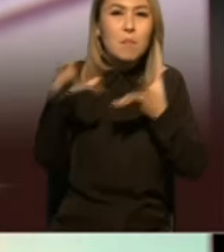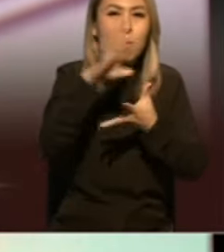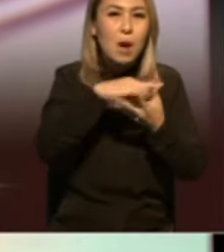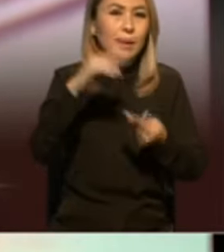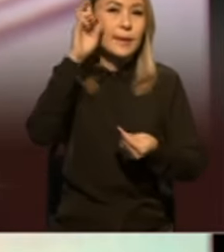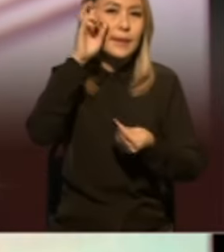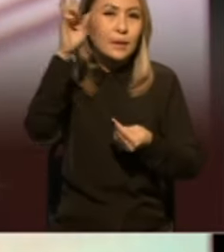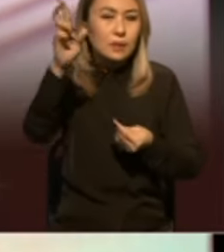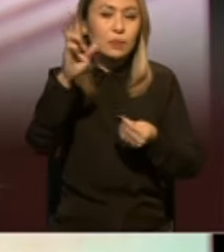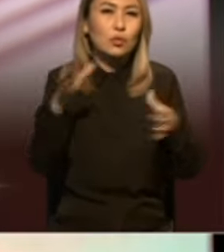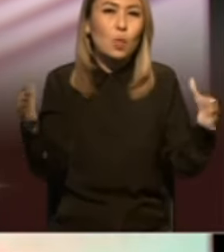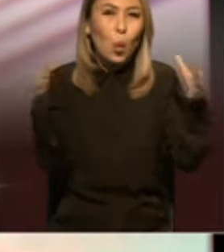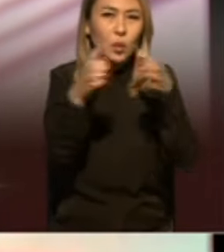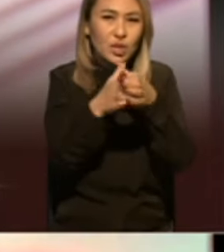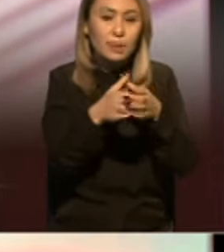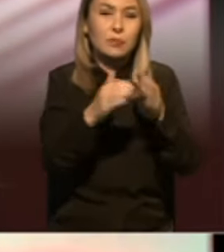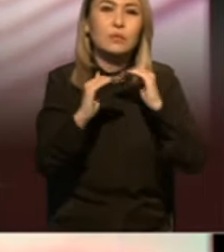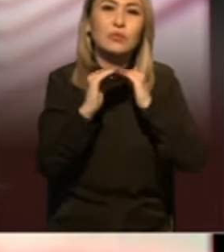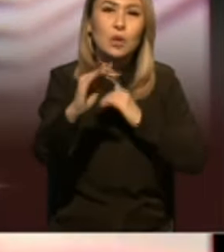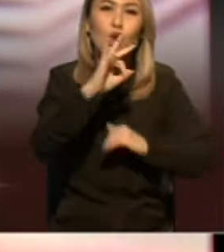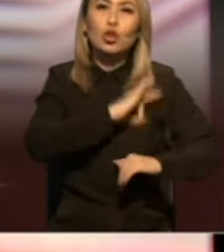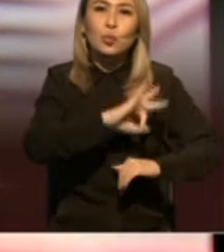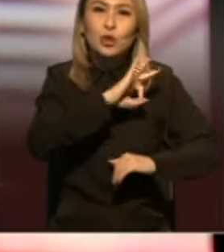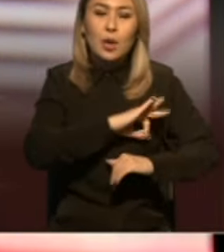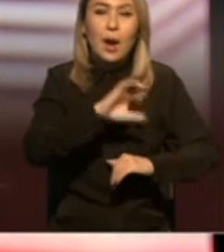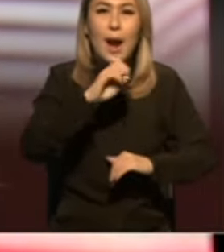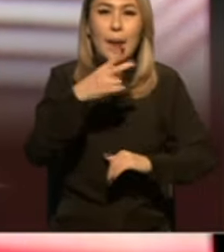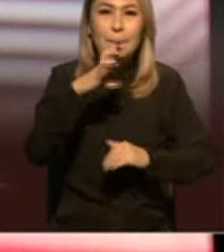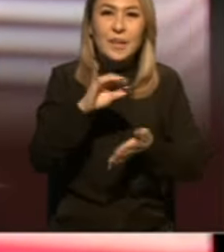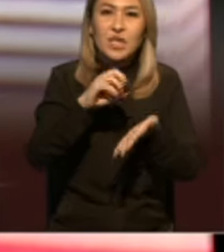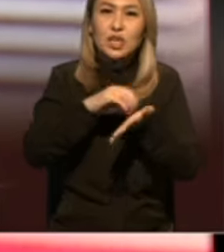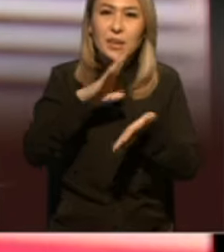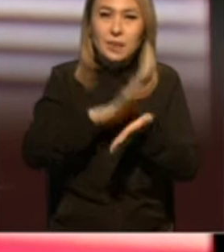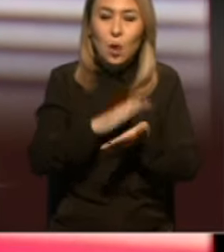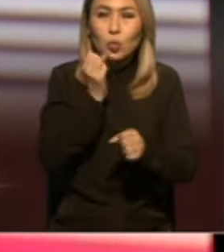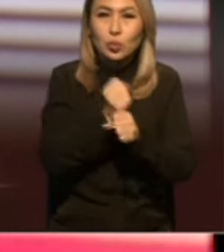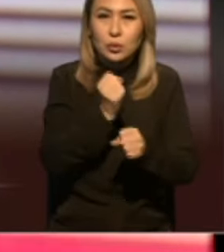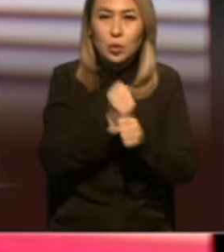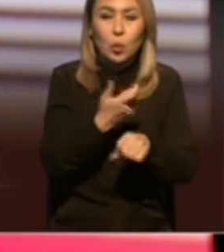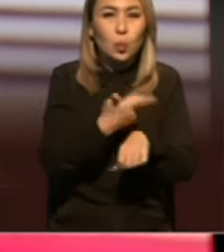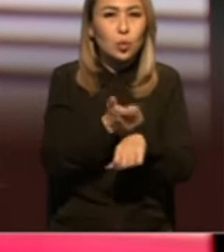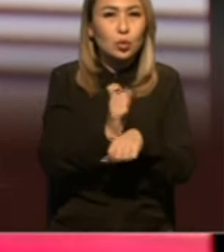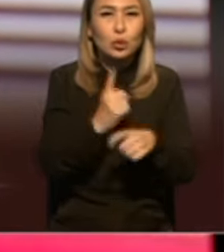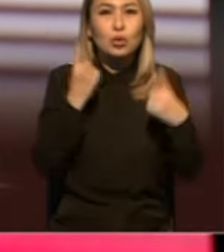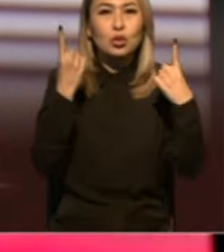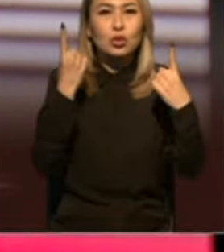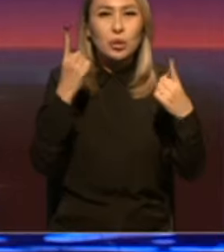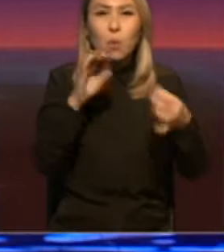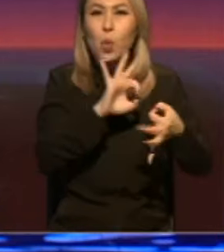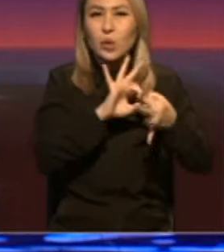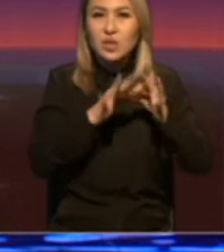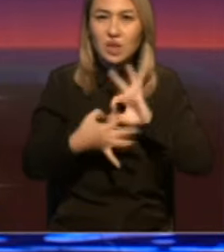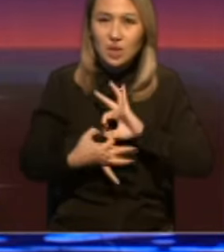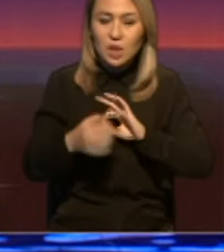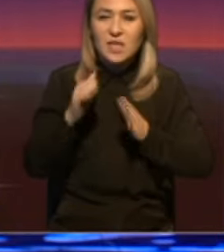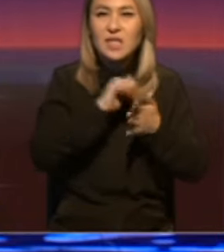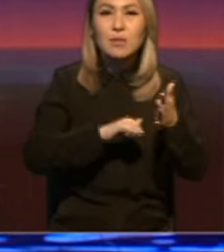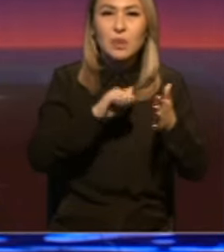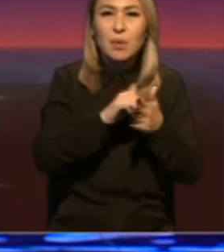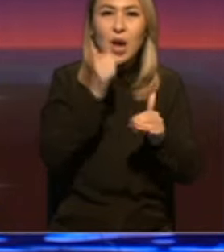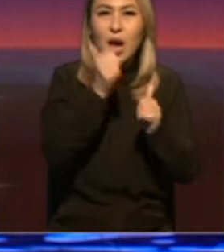елдерді тоғыстыратын, барлық елдер үшін ұтымды болатын әліпбиді жасау бұл өте күрделі процесс. Себебі әр